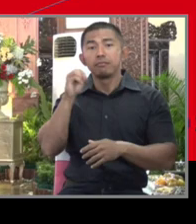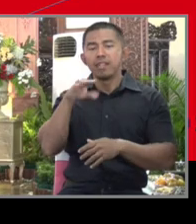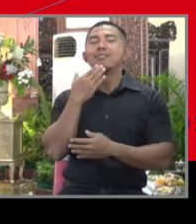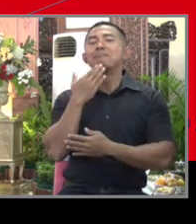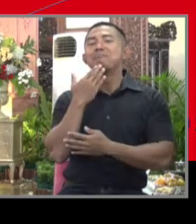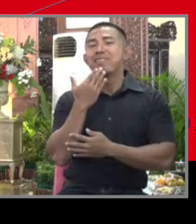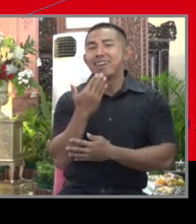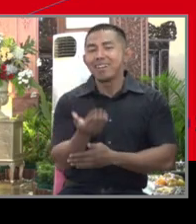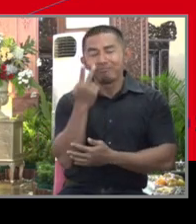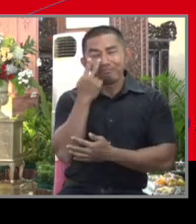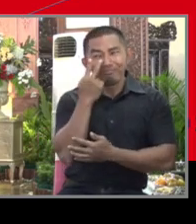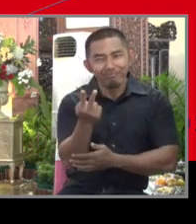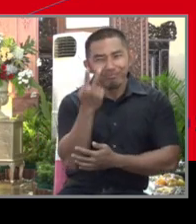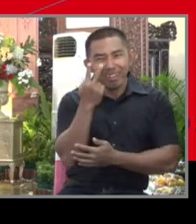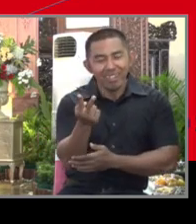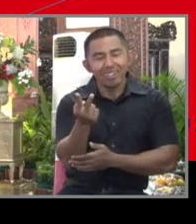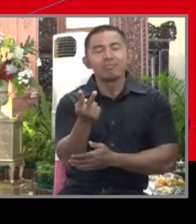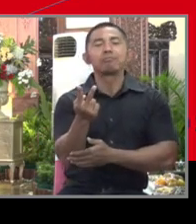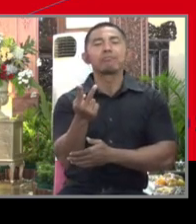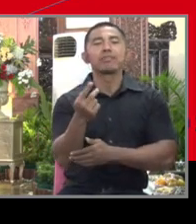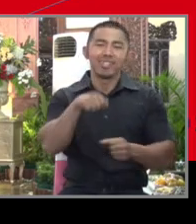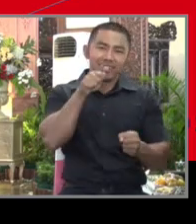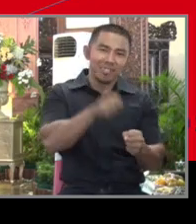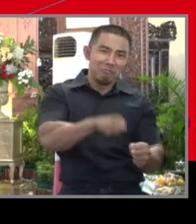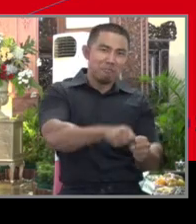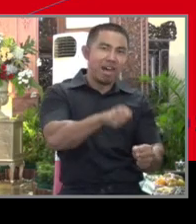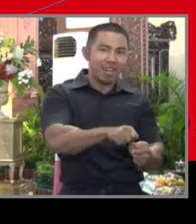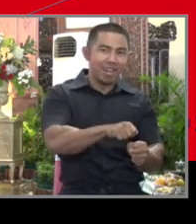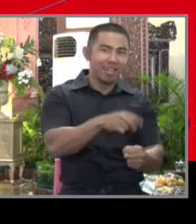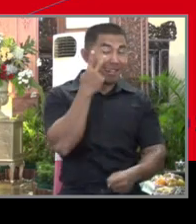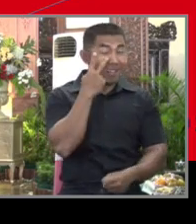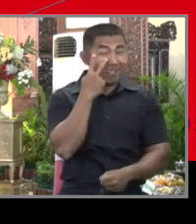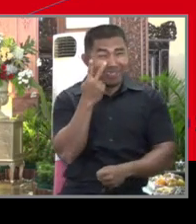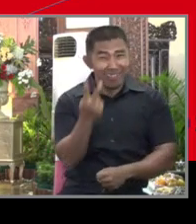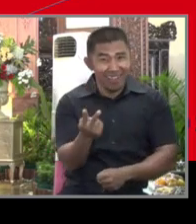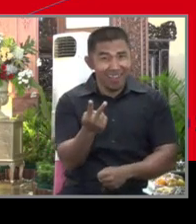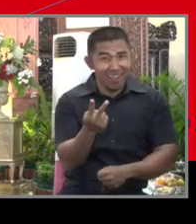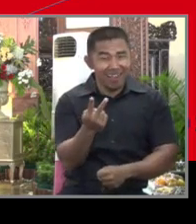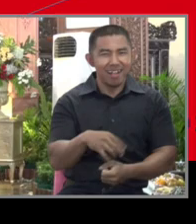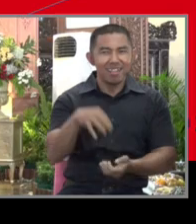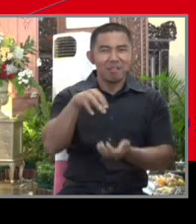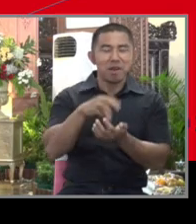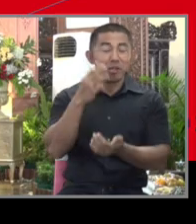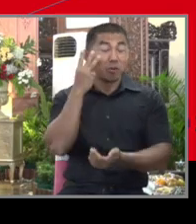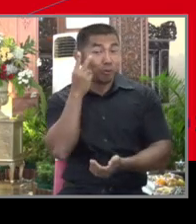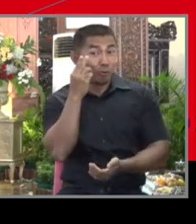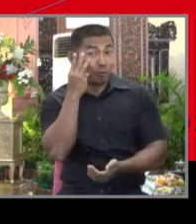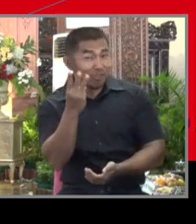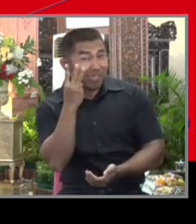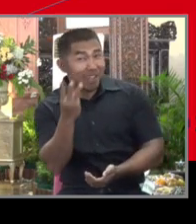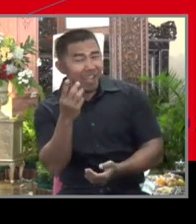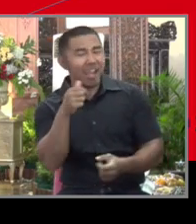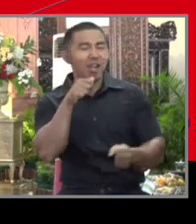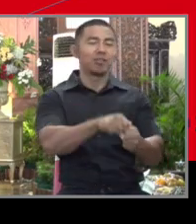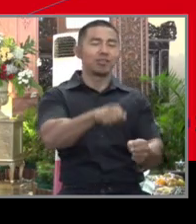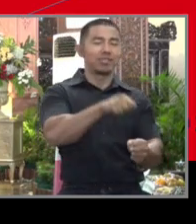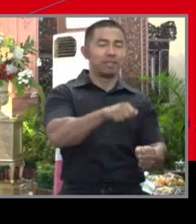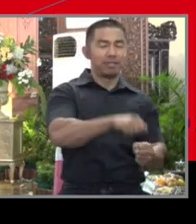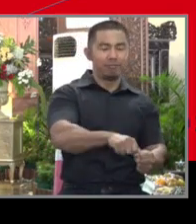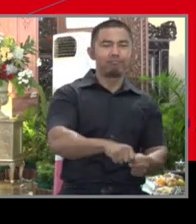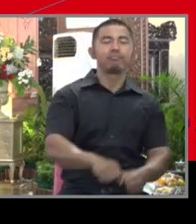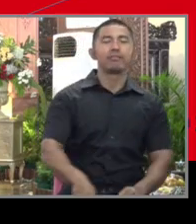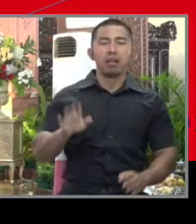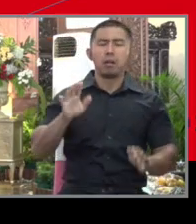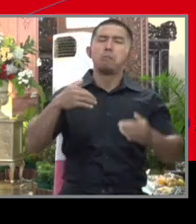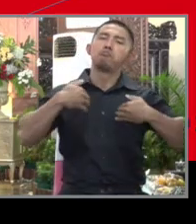menikmati Kabupaten Jepara serta selamat mengunjungi berbagai objek di kawasan Jepara. Kami punya